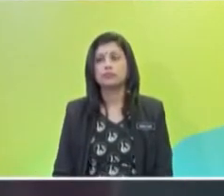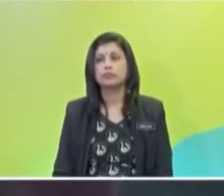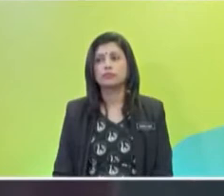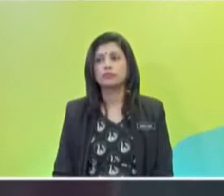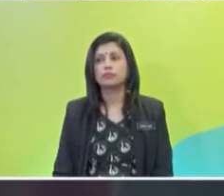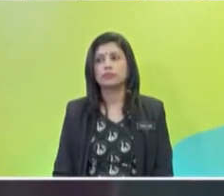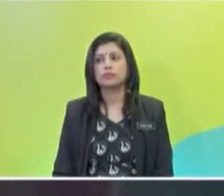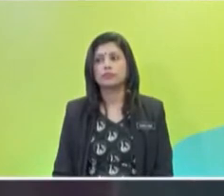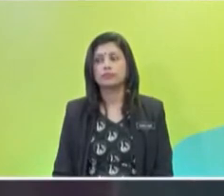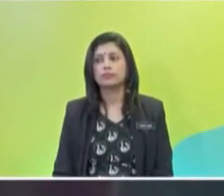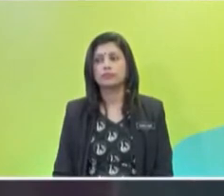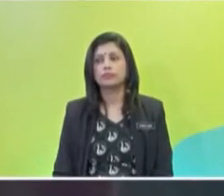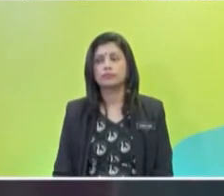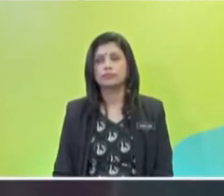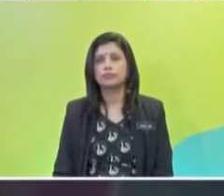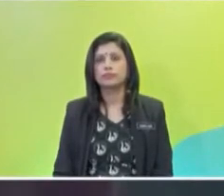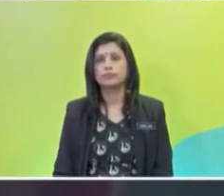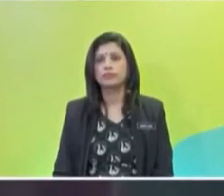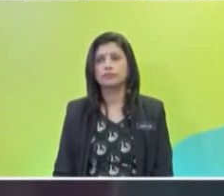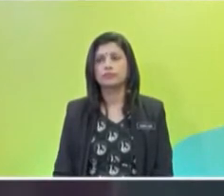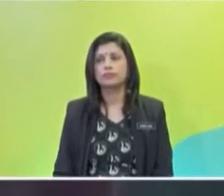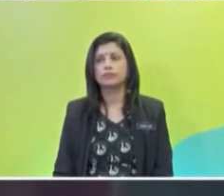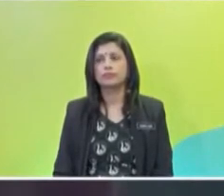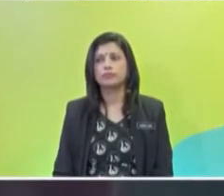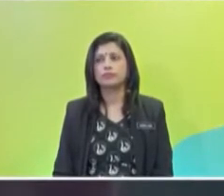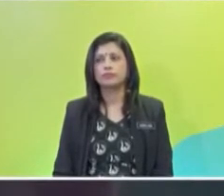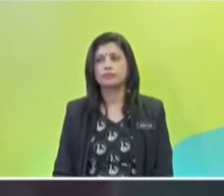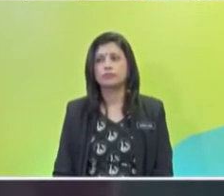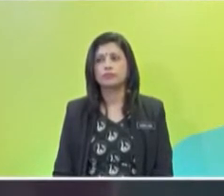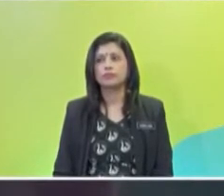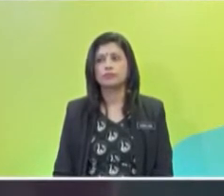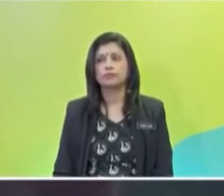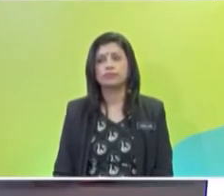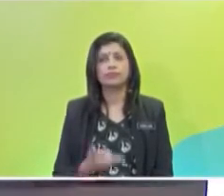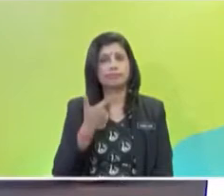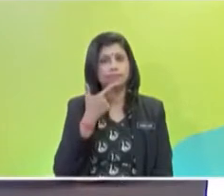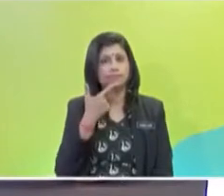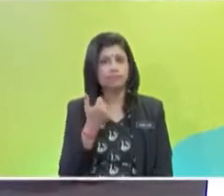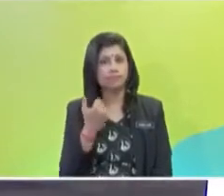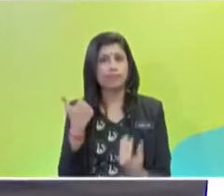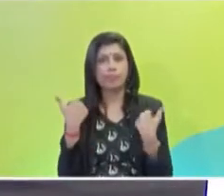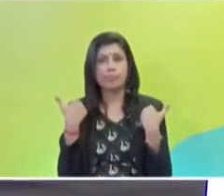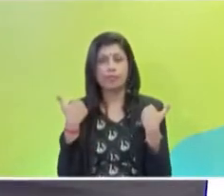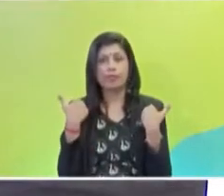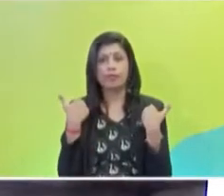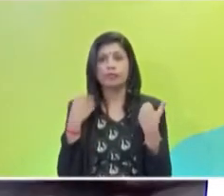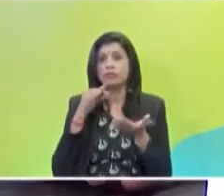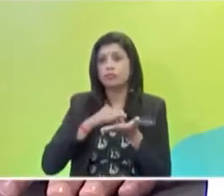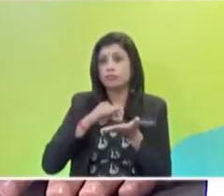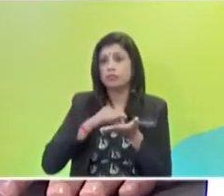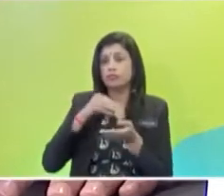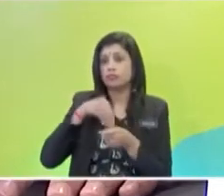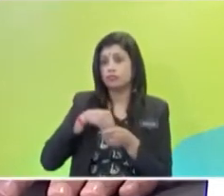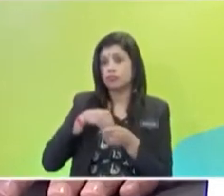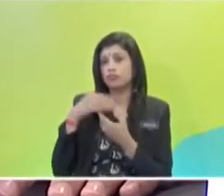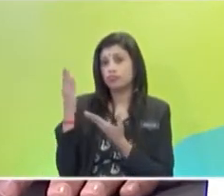bubur. Okey, bubur. Kau suka bubur tak? Oi, suka. Sedap, ada ikan bilis, macam-macam ada dalam bubur.